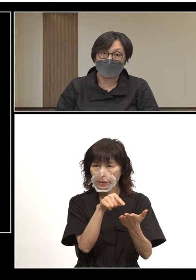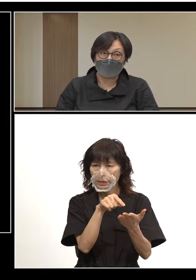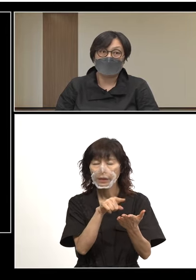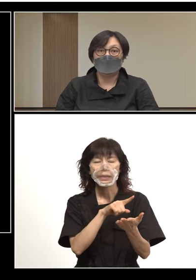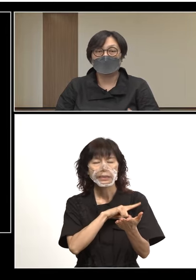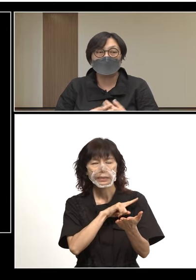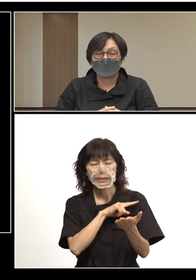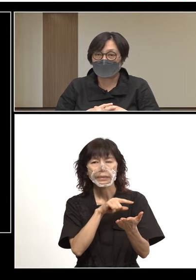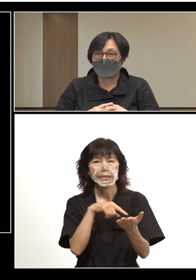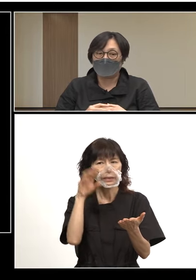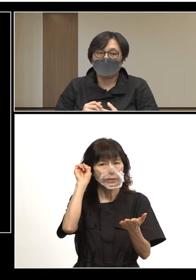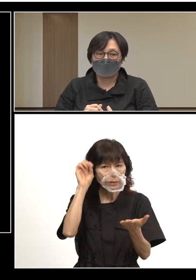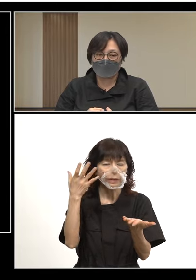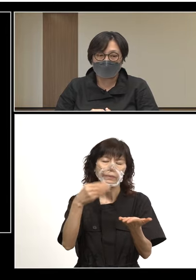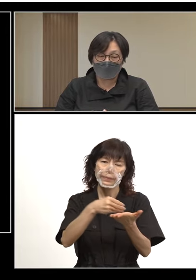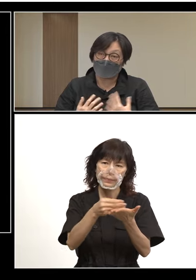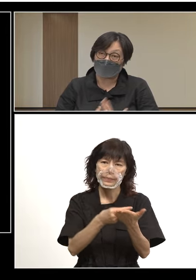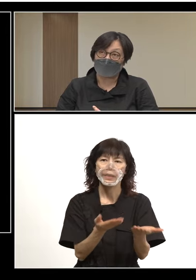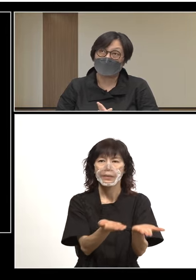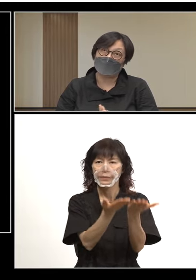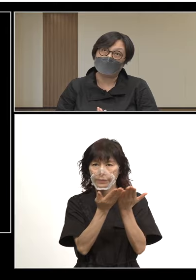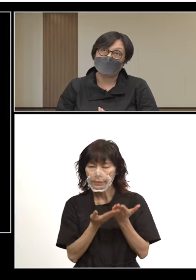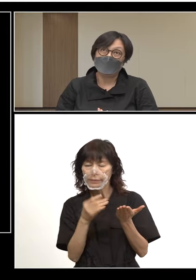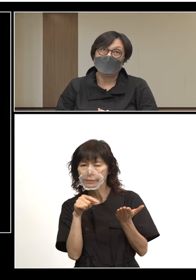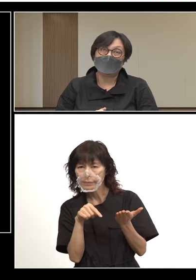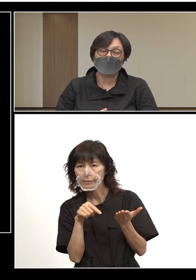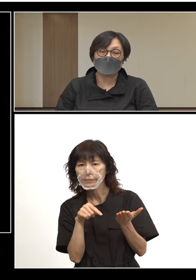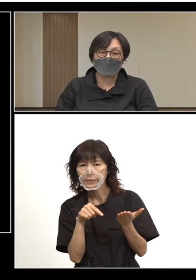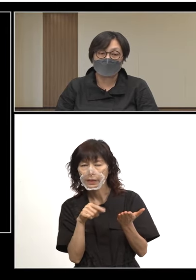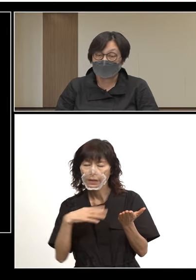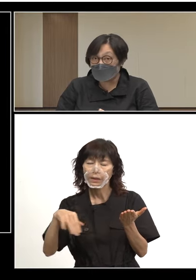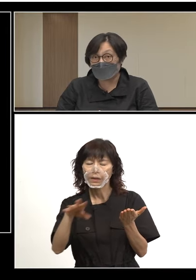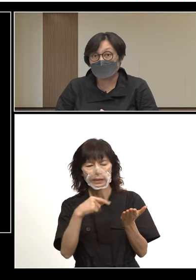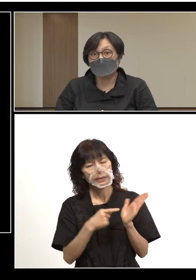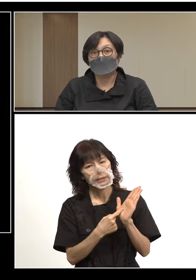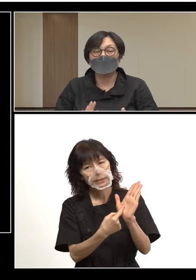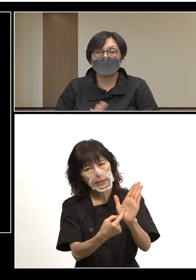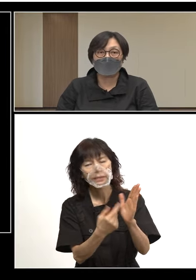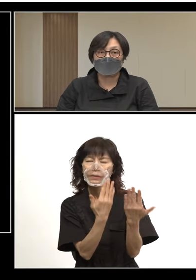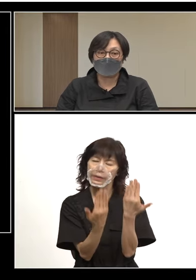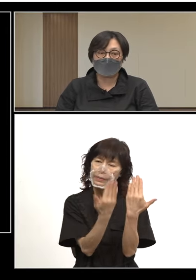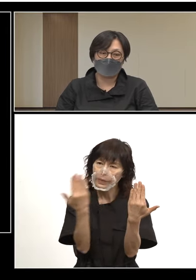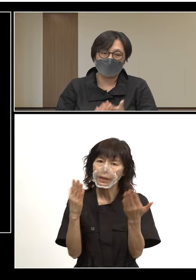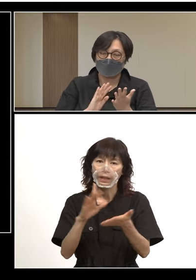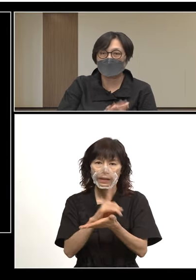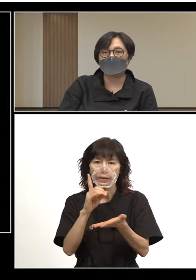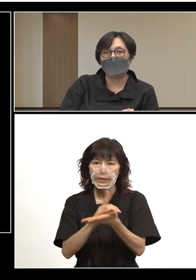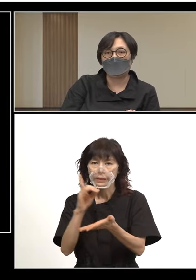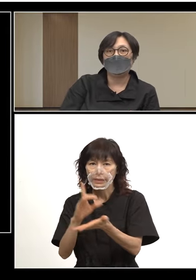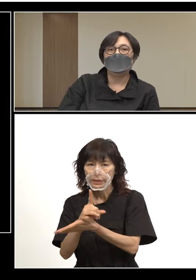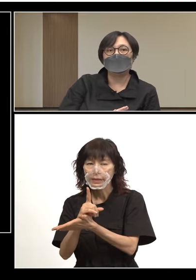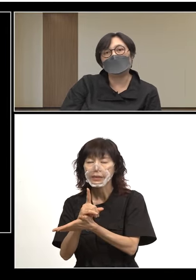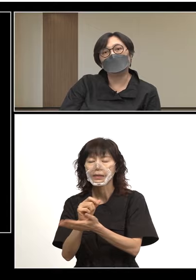品送到嚟我哋度，我哋一齊希望能夠有機會可以展示啦。咁我哋每一年咧，一年